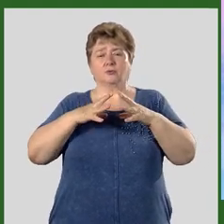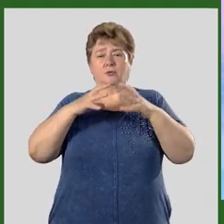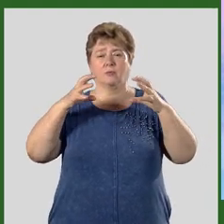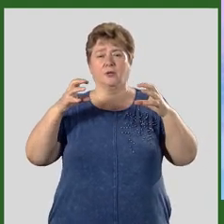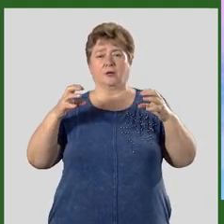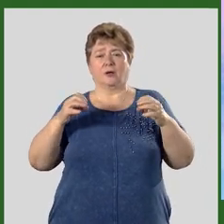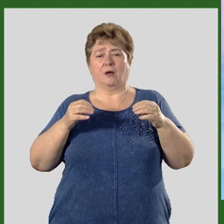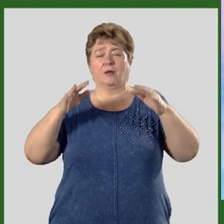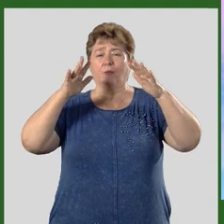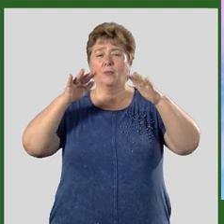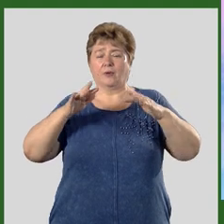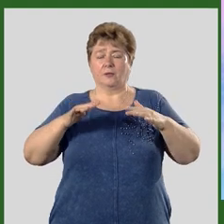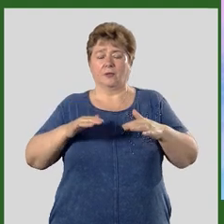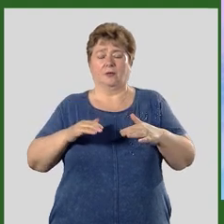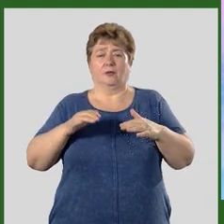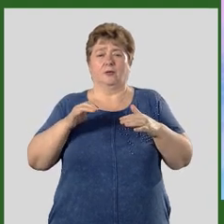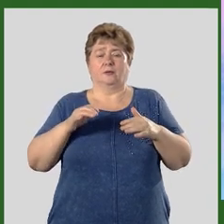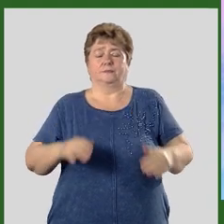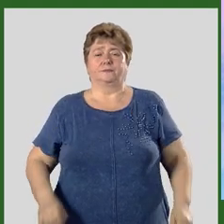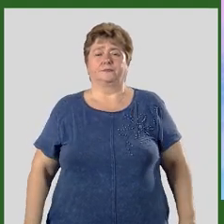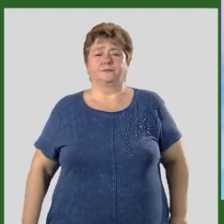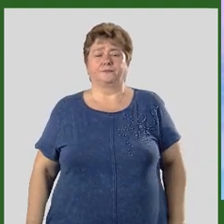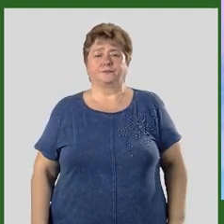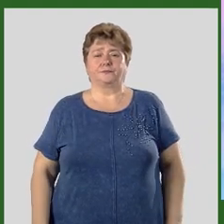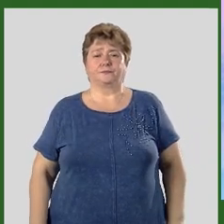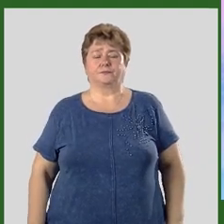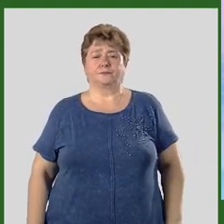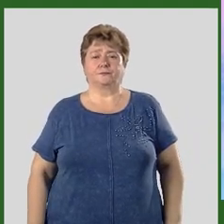облака, выпадают атмосферные осадки.